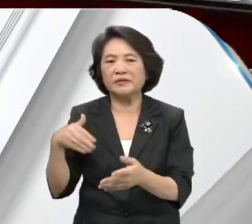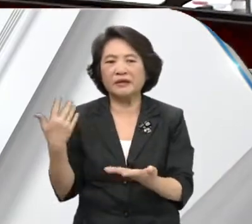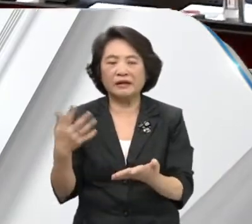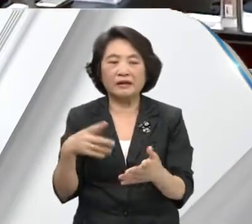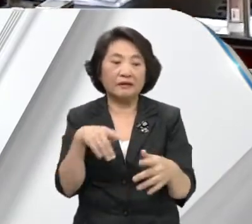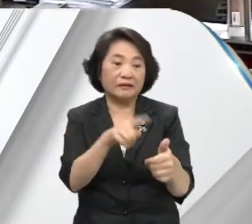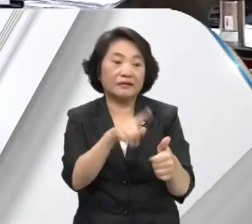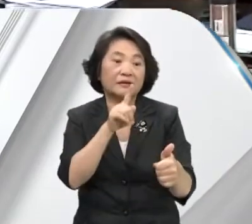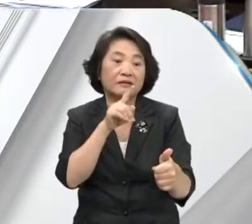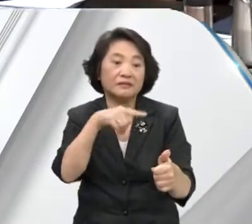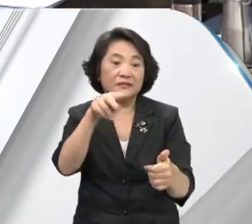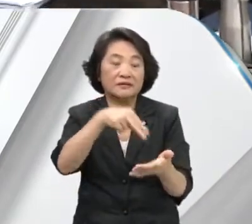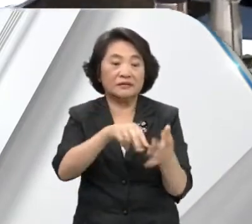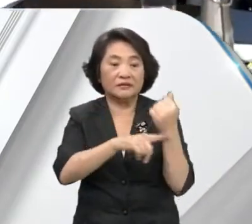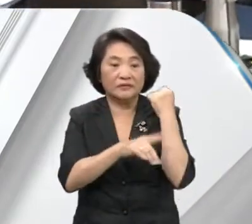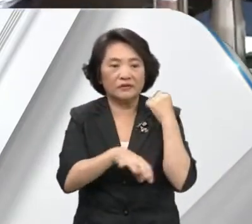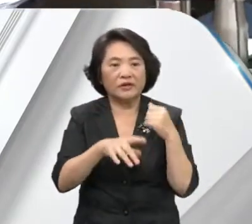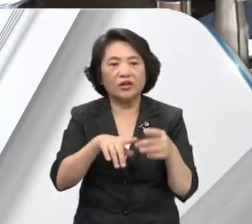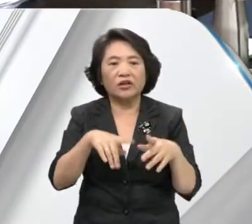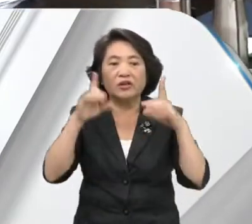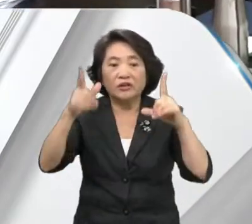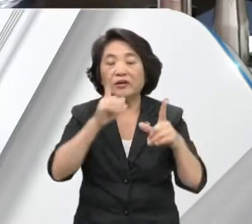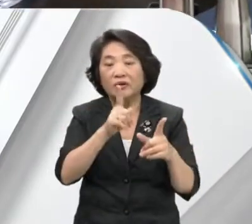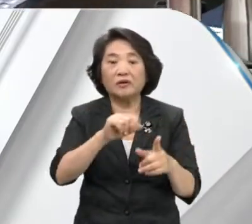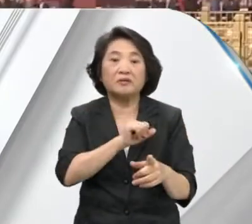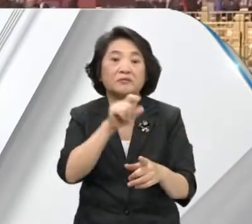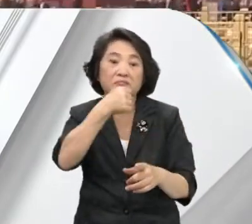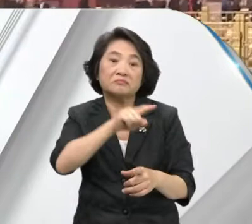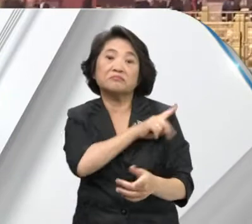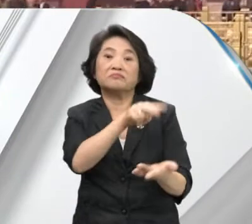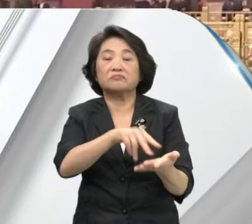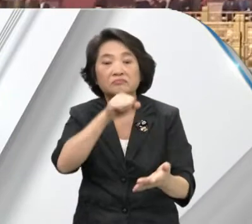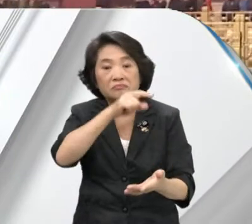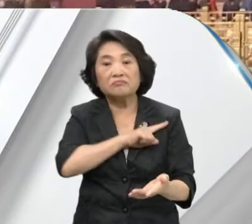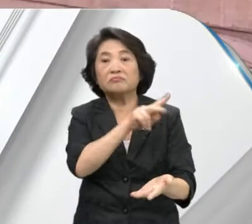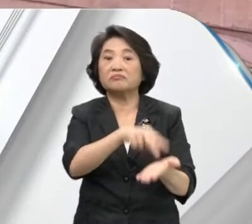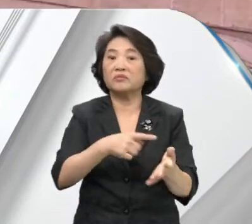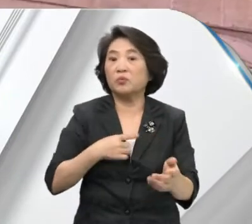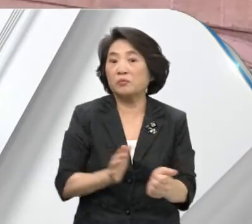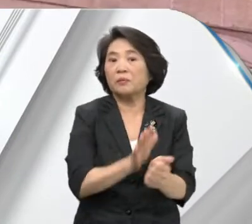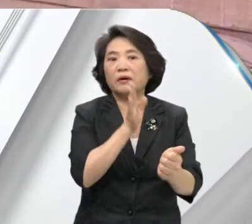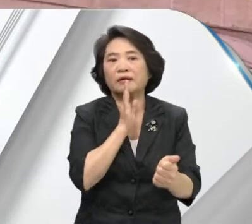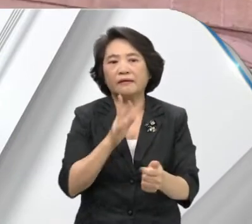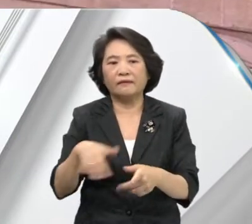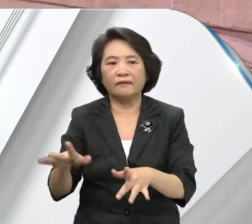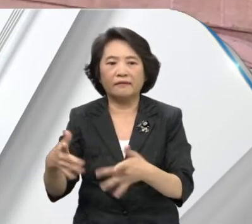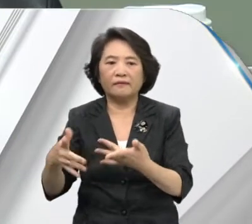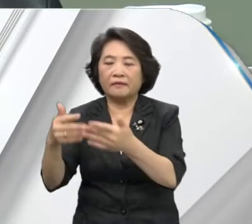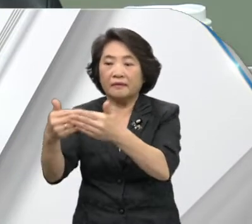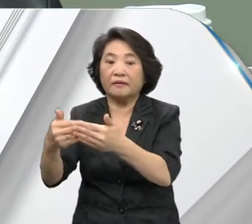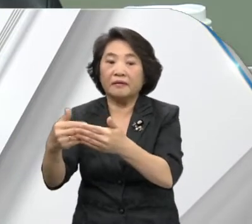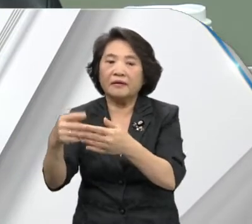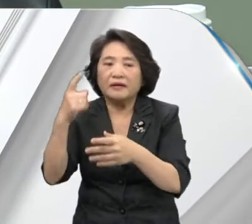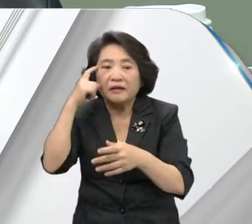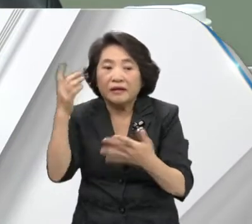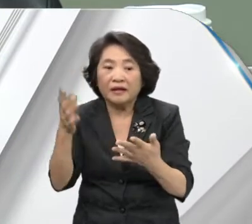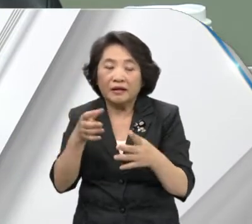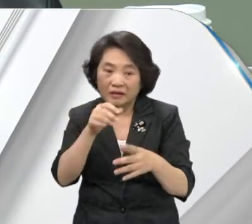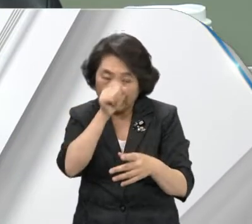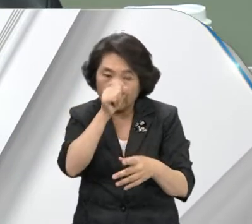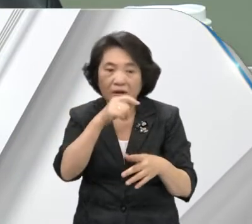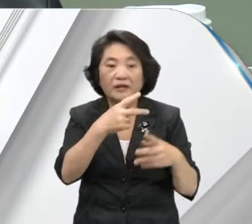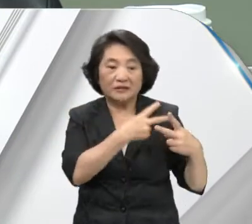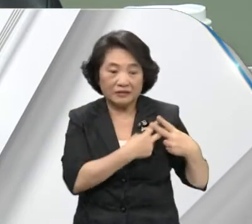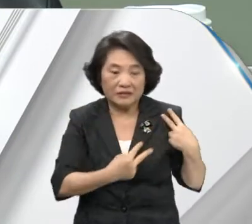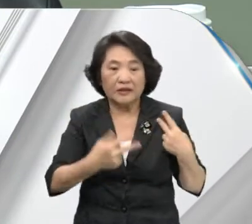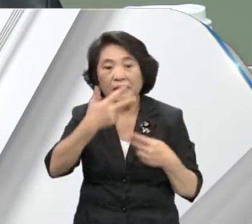就在行政院在立法院里面去大谈台独的问题。中国大陆的解读就是说啊，所以你们两个一个是